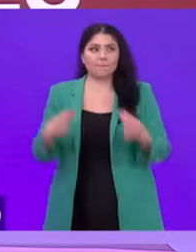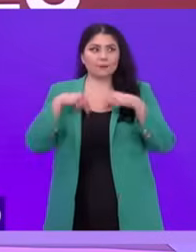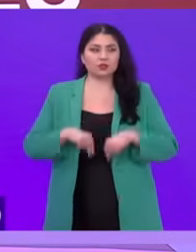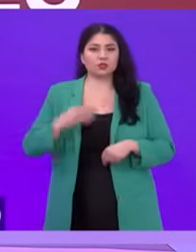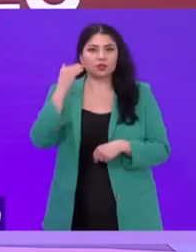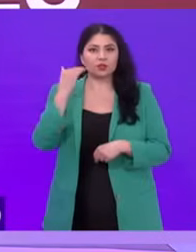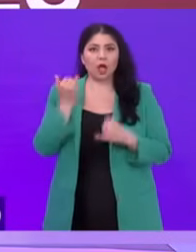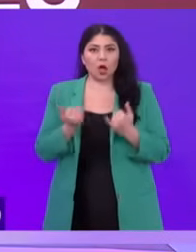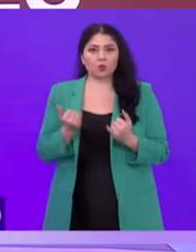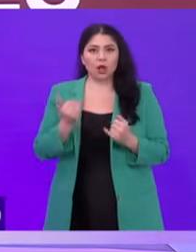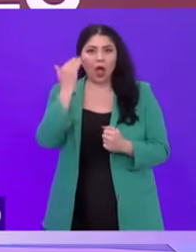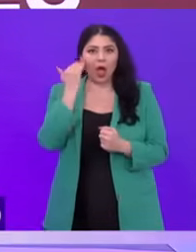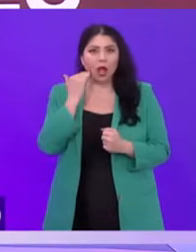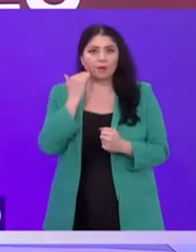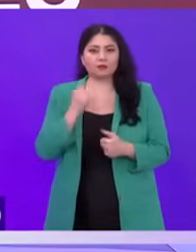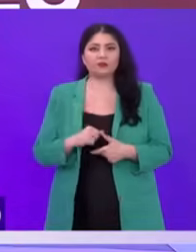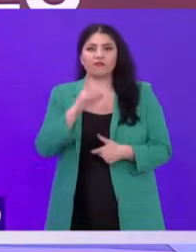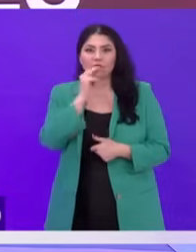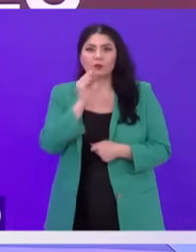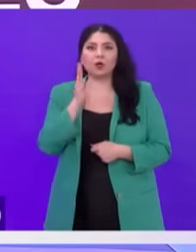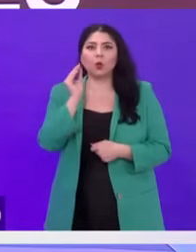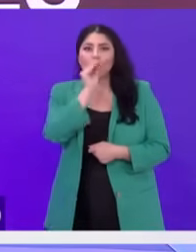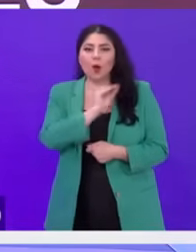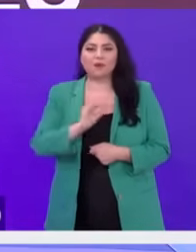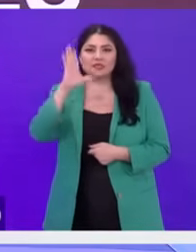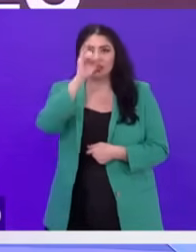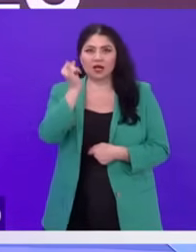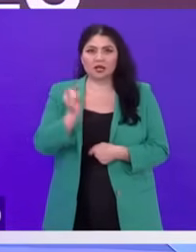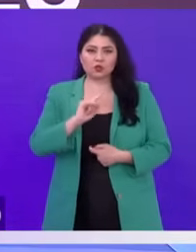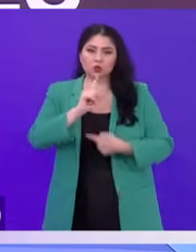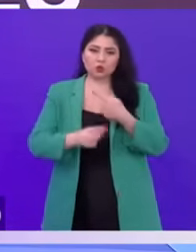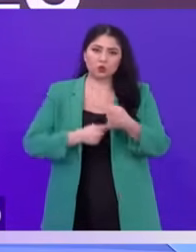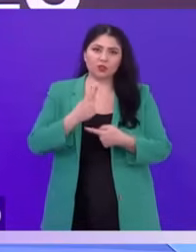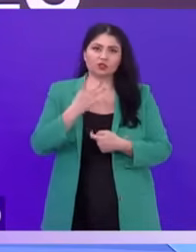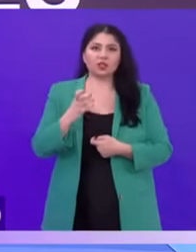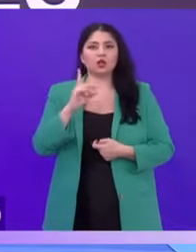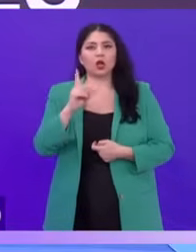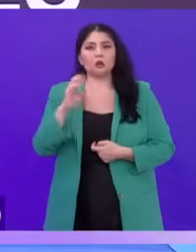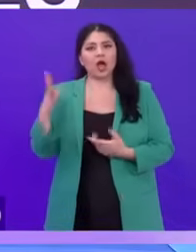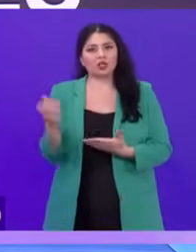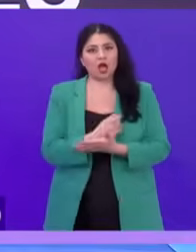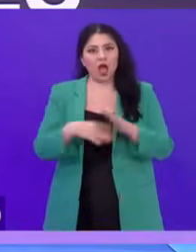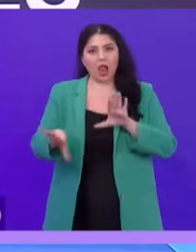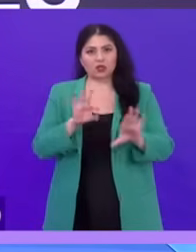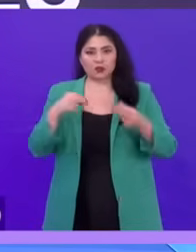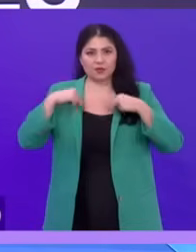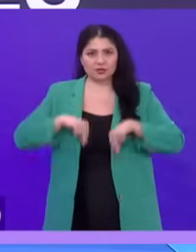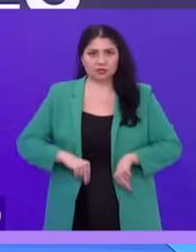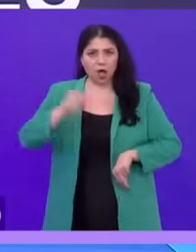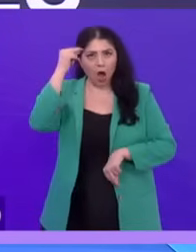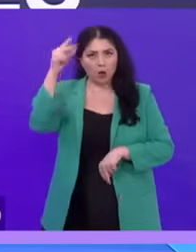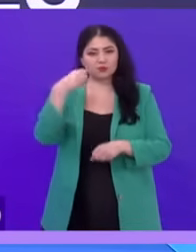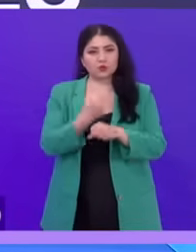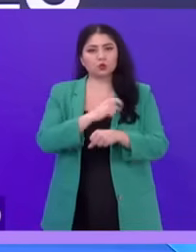Președintele actual al Statelor Unite se adresează națiunii în această seară după ce Donald Trump a câștigat alegerile. Anunțul vine după ce